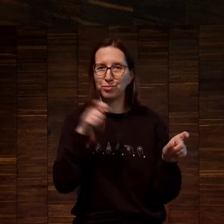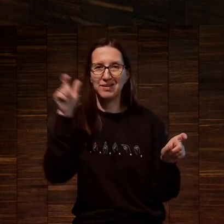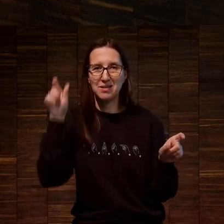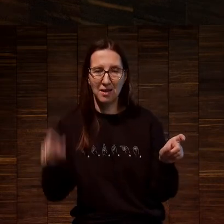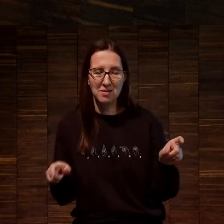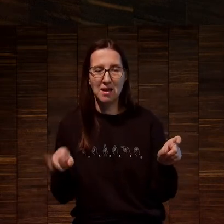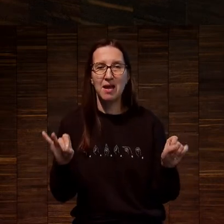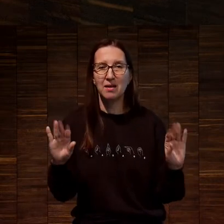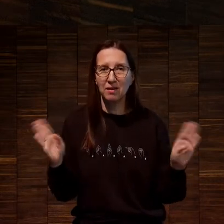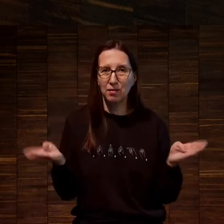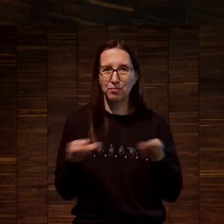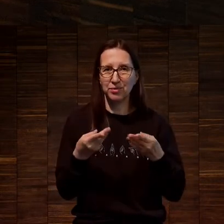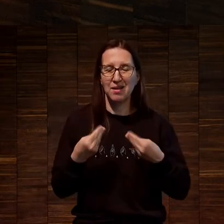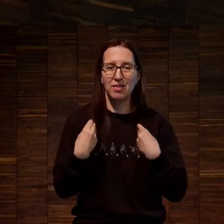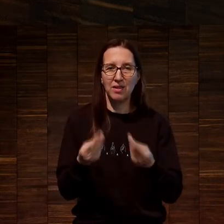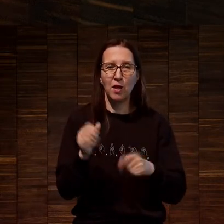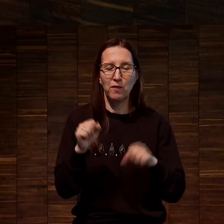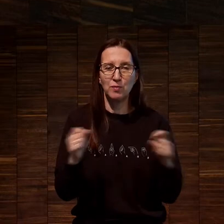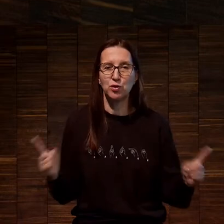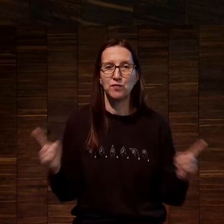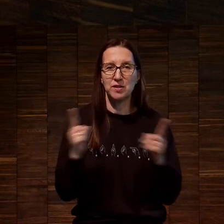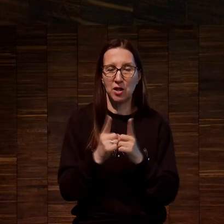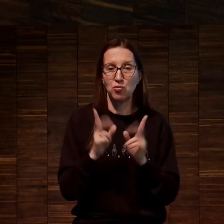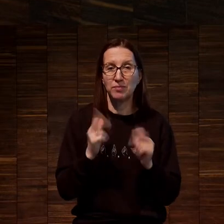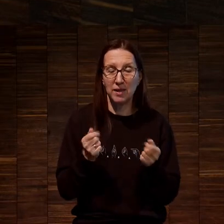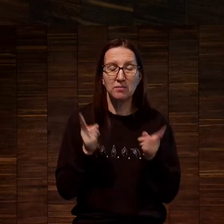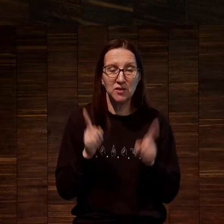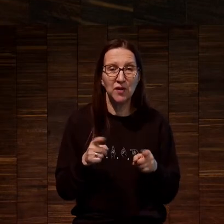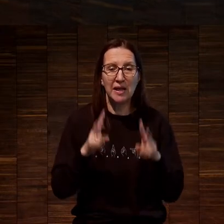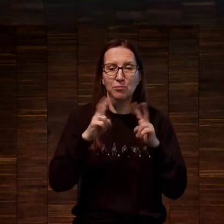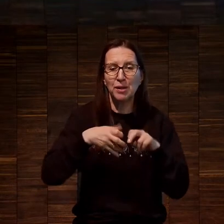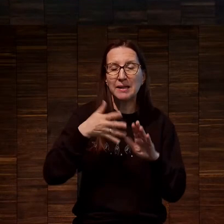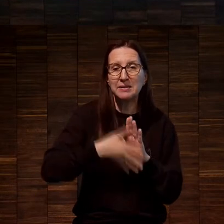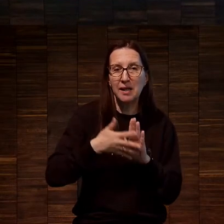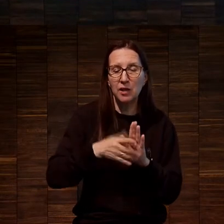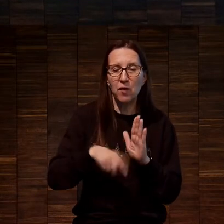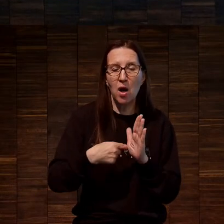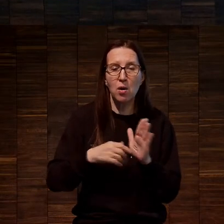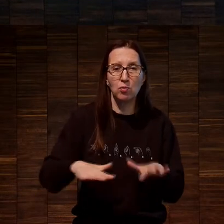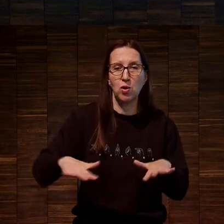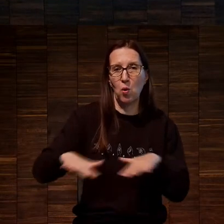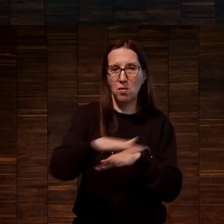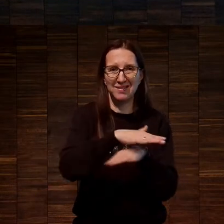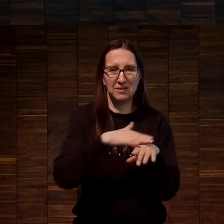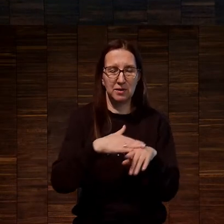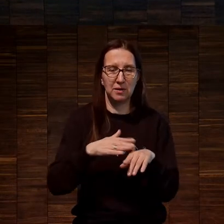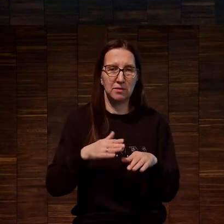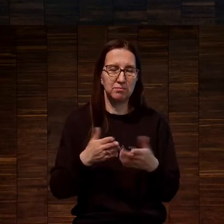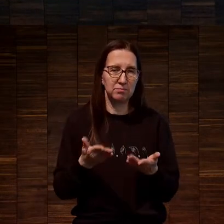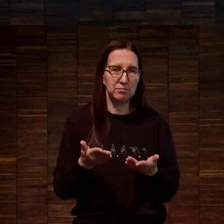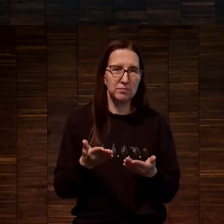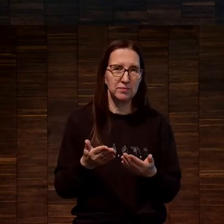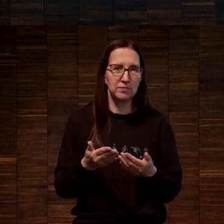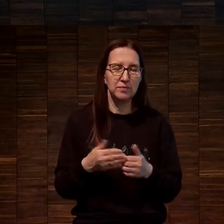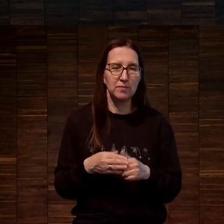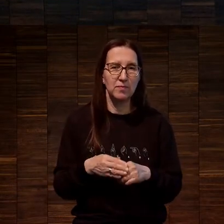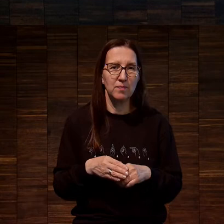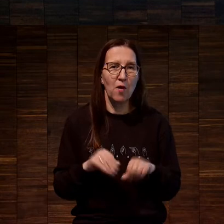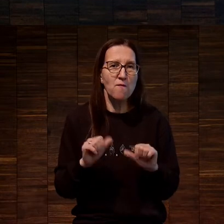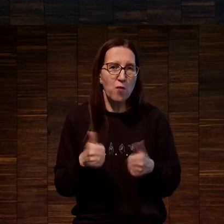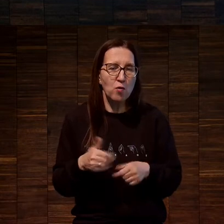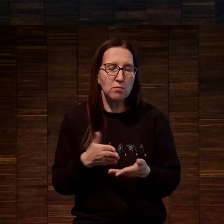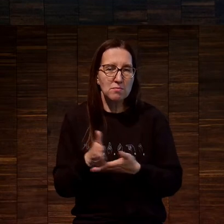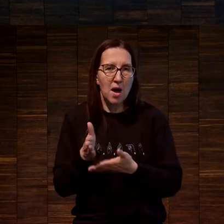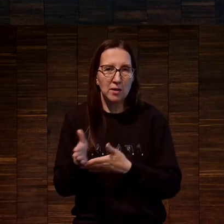этой как раз встречи, да, и какого-то дружелюбного режима. Да, и какого-то режима. Исследования городских форматов. Да, и можно перейти к городу. И мы приходим,